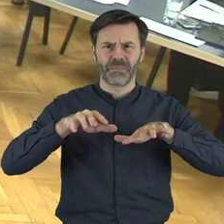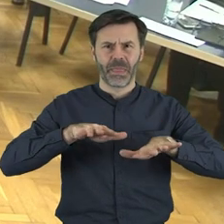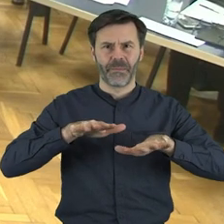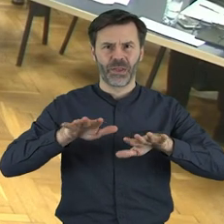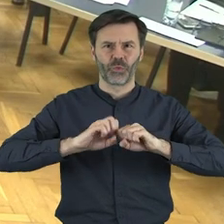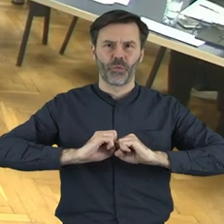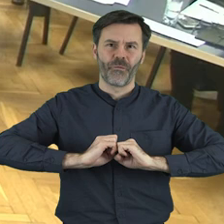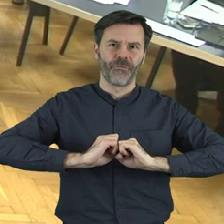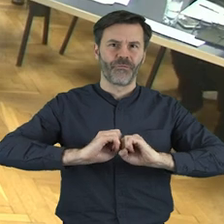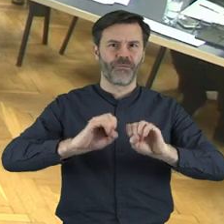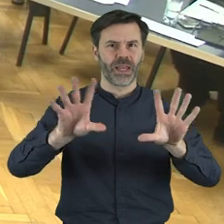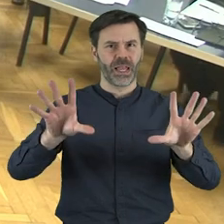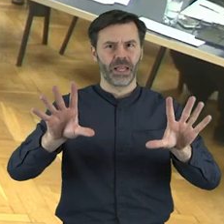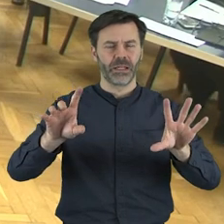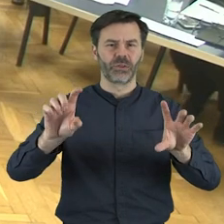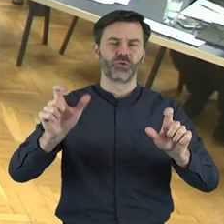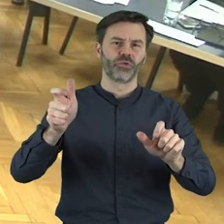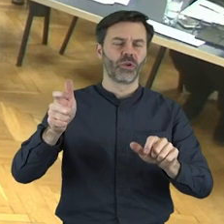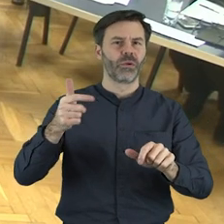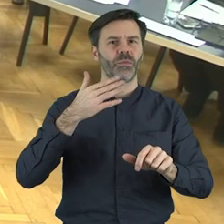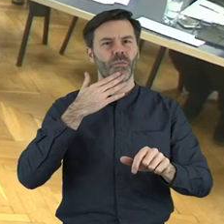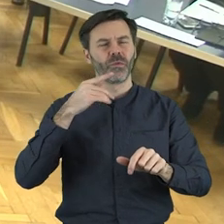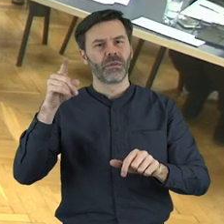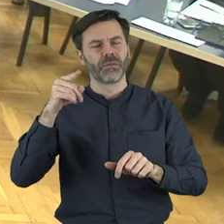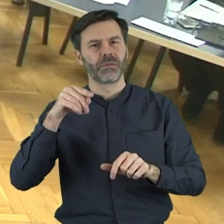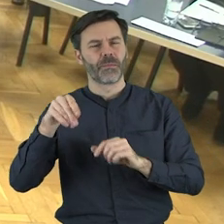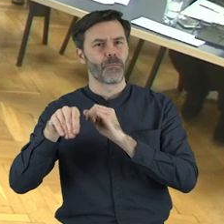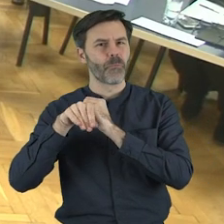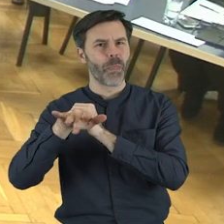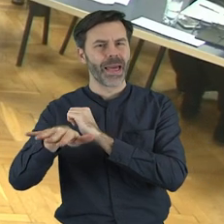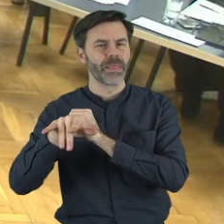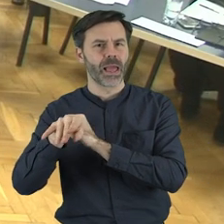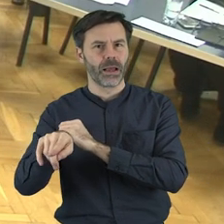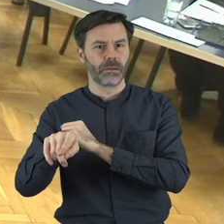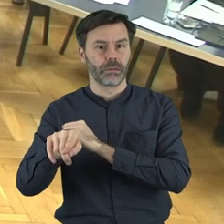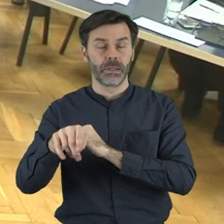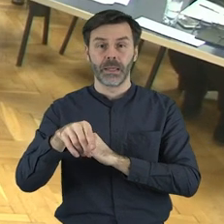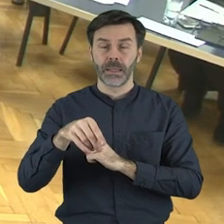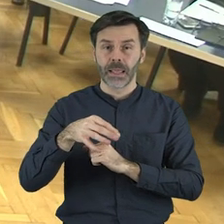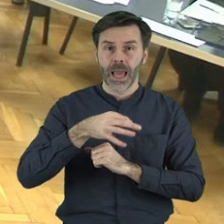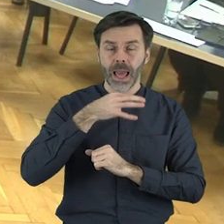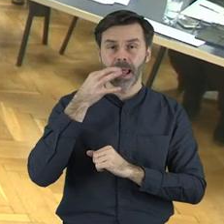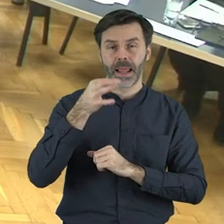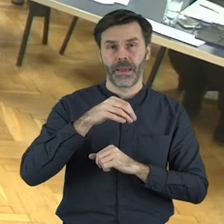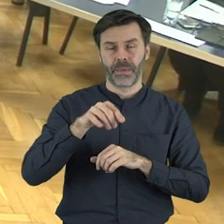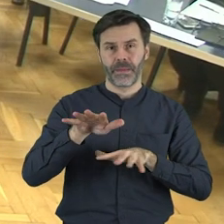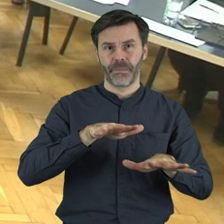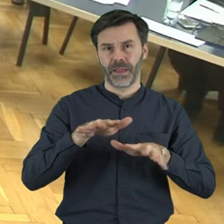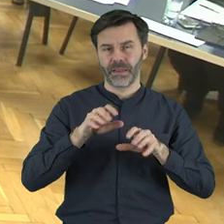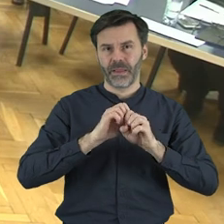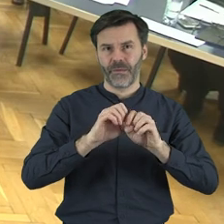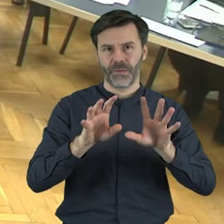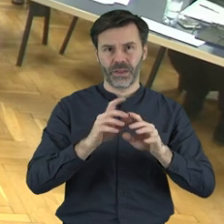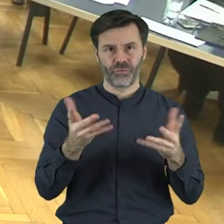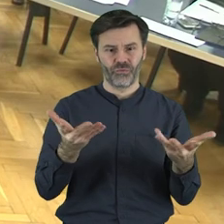właśnie tutaj, ponieważ nie ma chyba lepszego miejsca, żeby o takich sprawach dyskutować, jak sesja Sejmiku